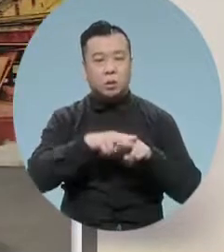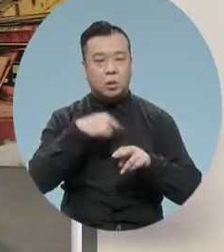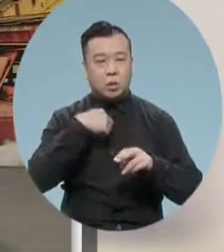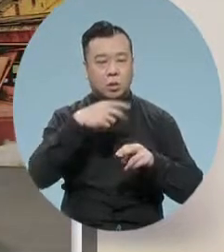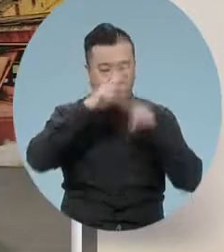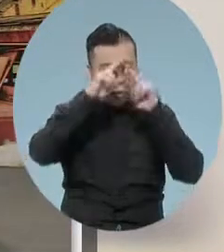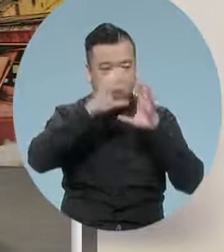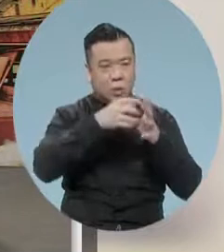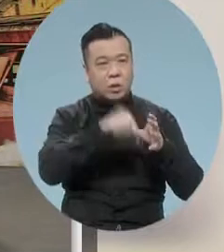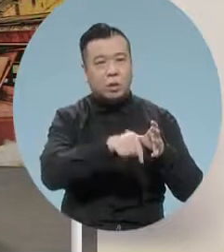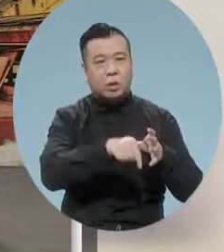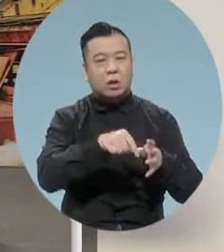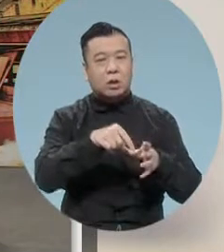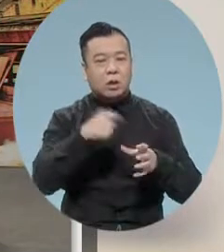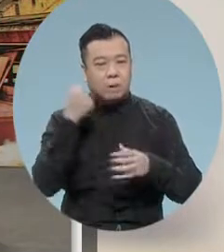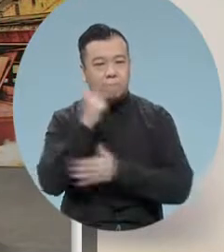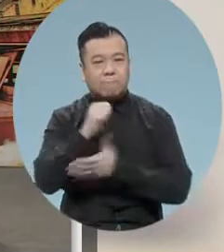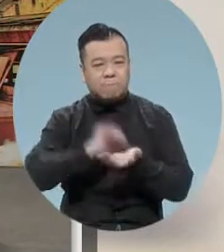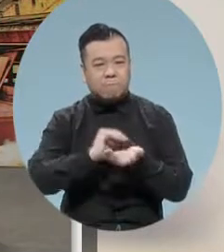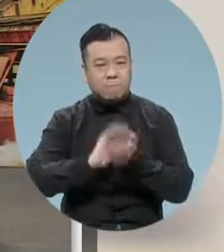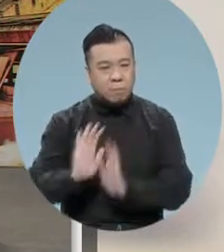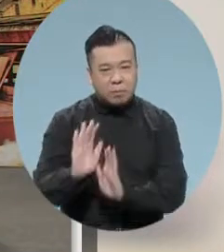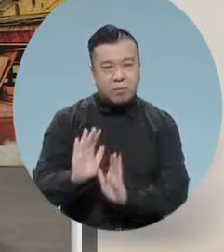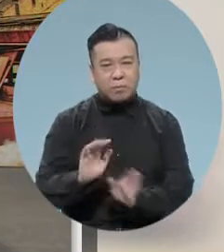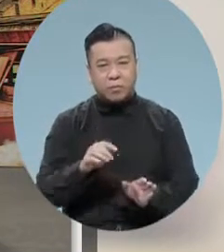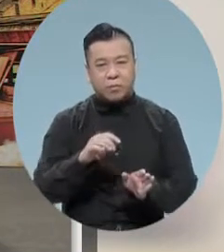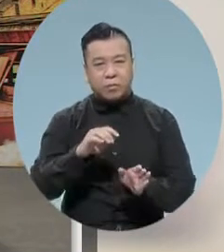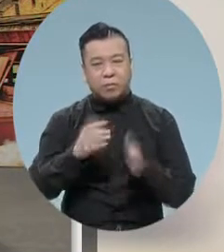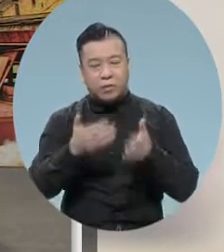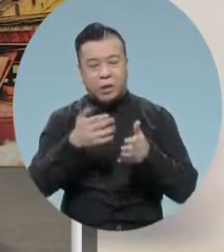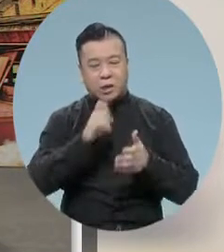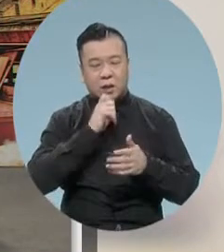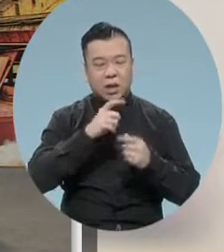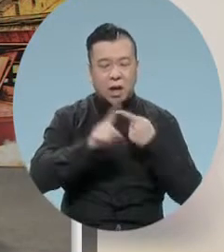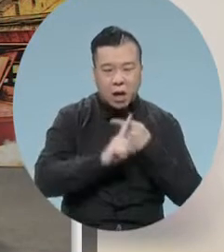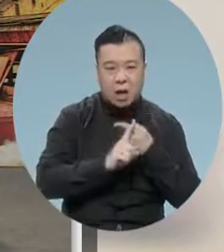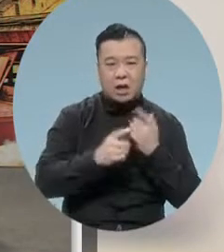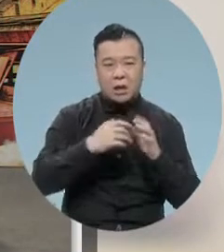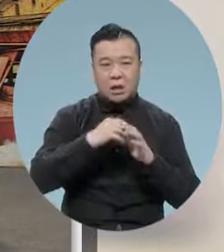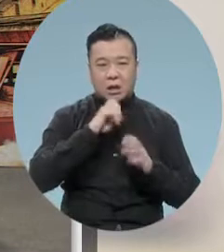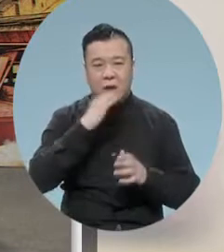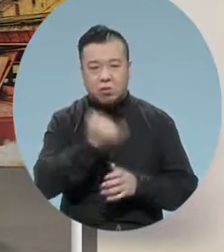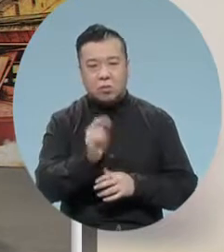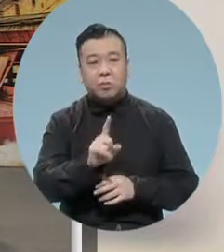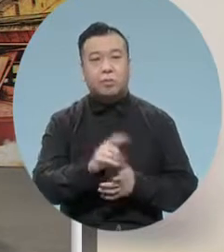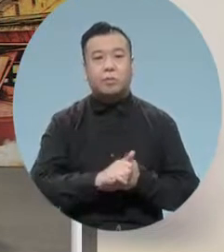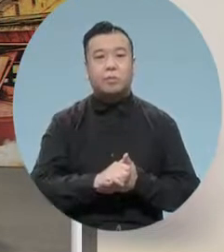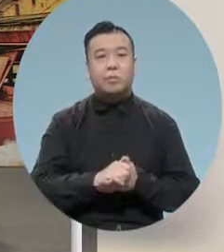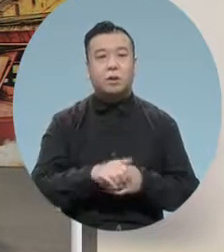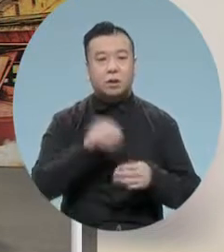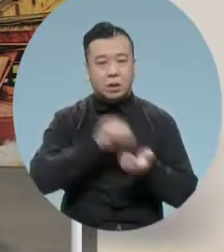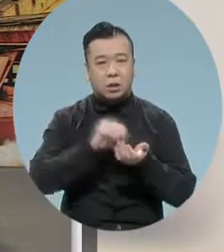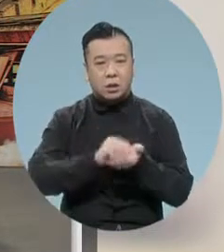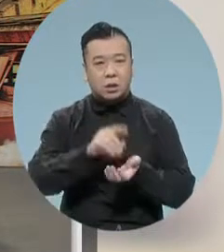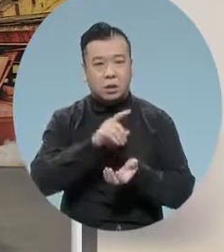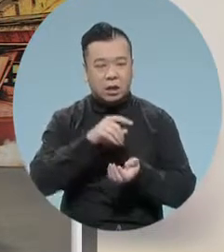黨咧喺裏邊咧，佢哋無論喺抗疫啊，喺對付任何天災人禍咧，如果係任何錯失咧，絕對